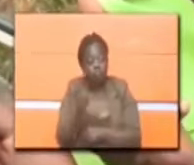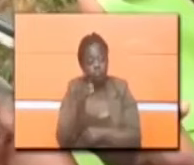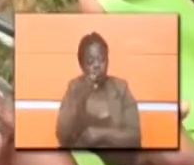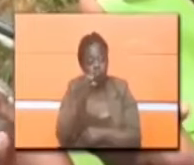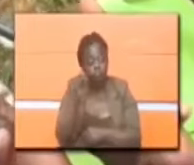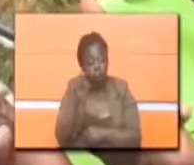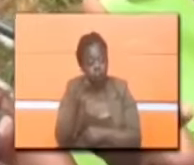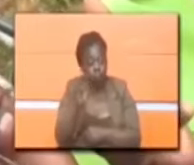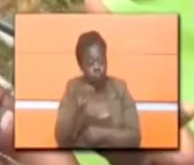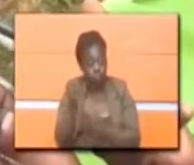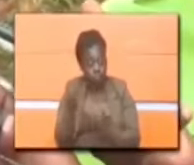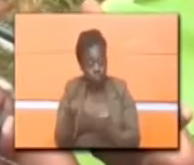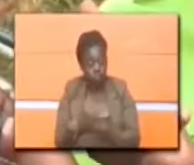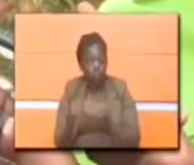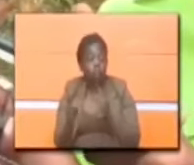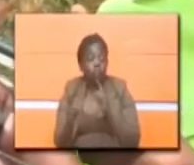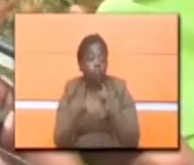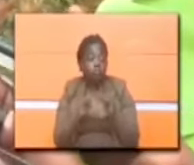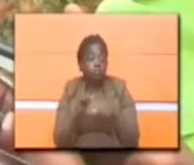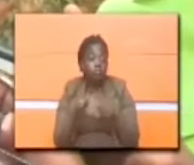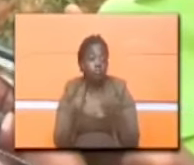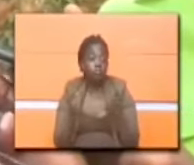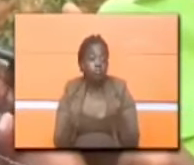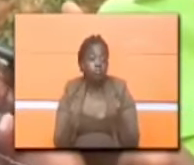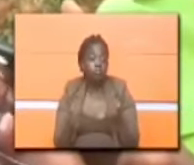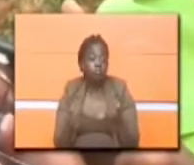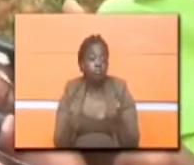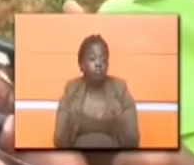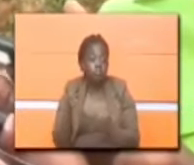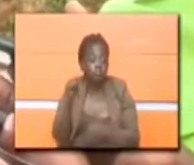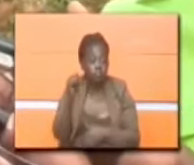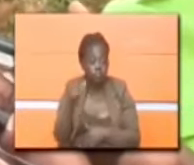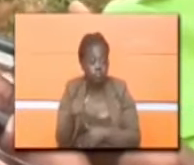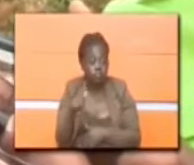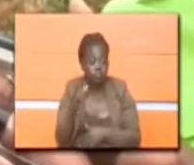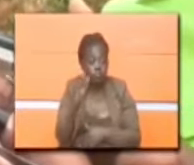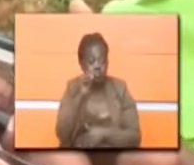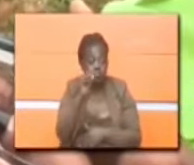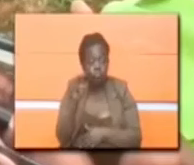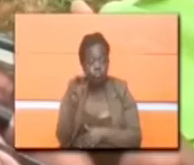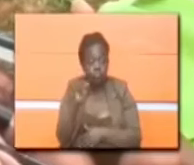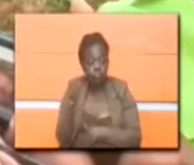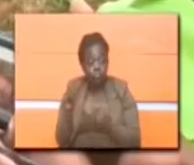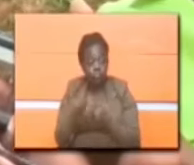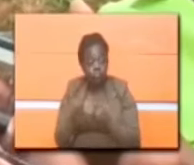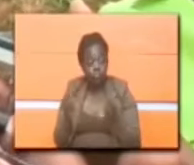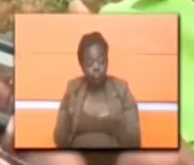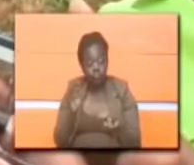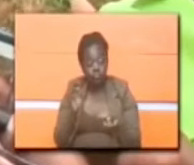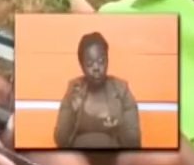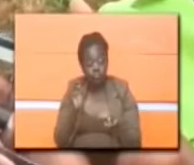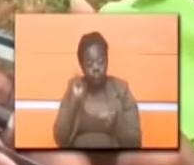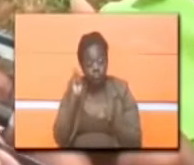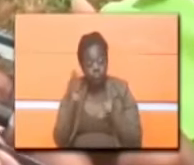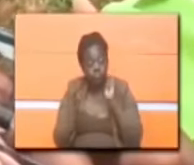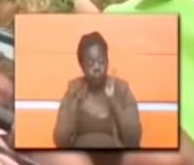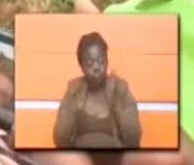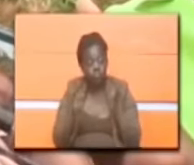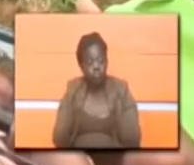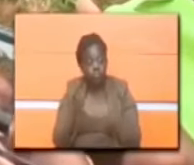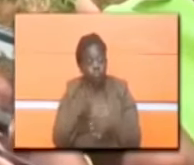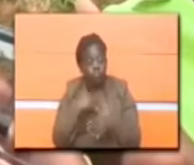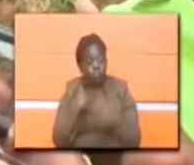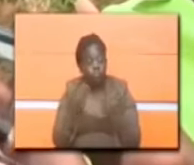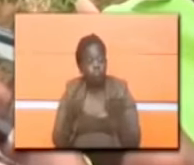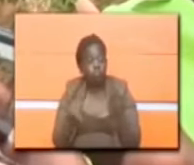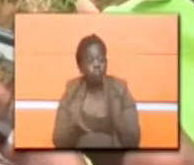acres. Naye kati wenjogerera tusigadde ku acres 7. Naffe libeera likirivu. so twetaaga